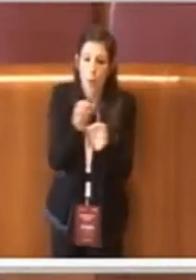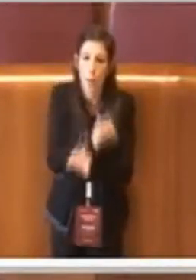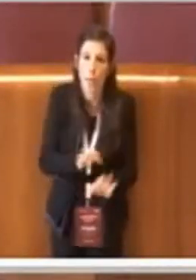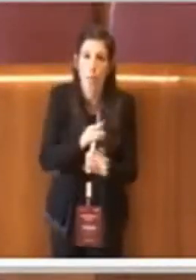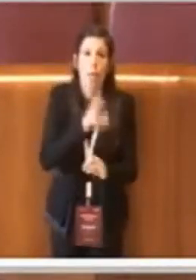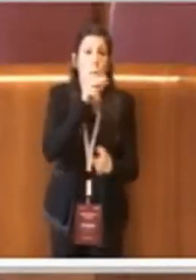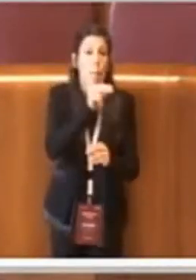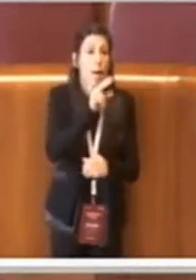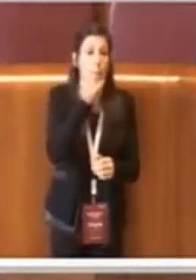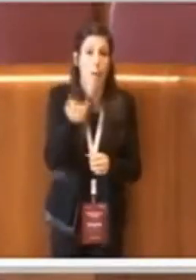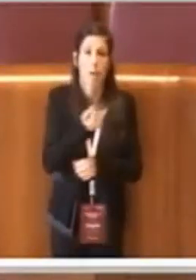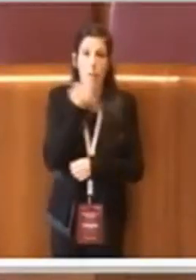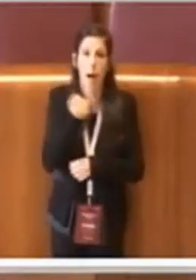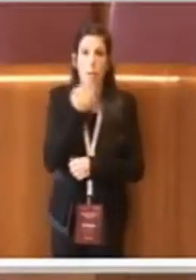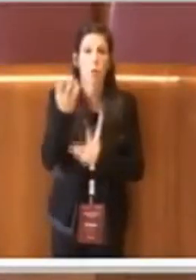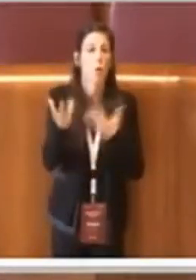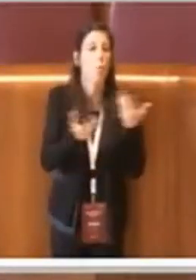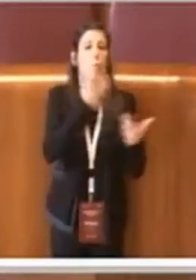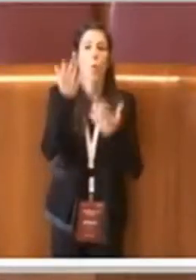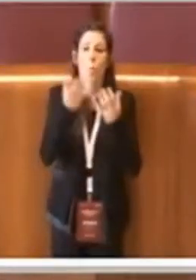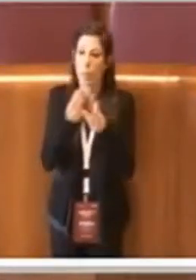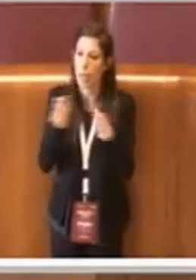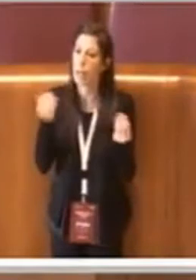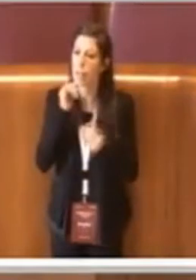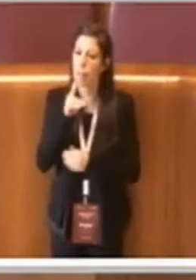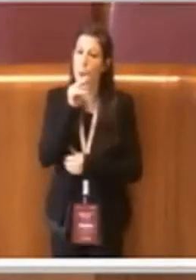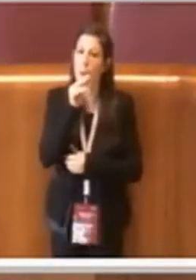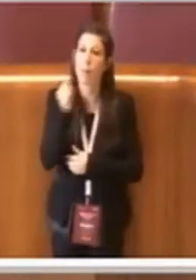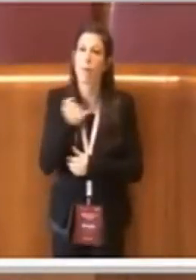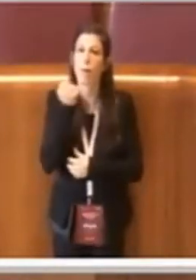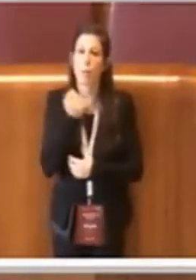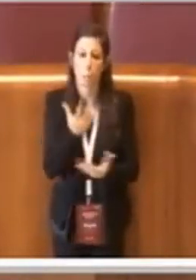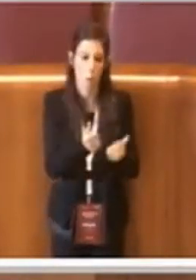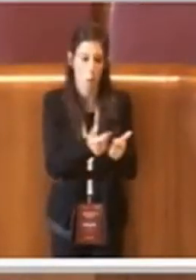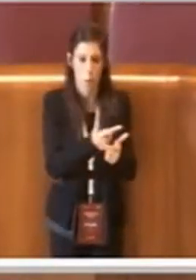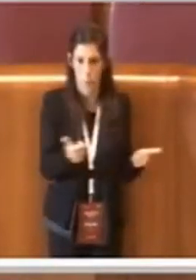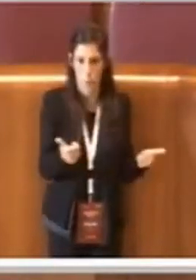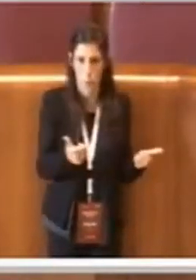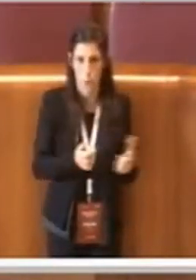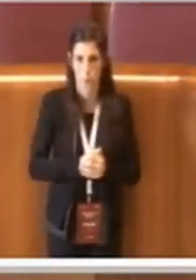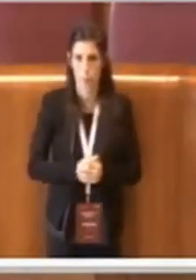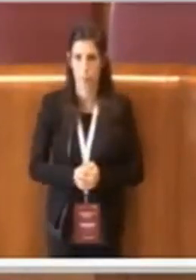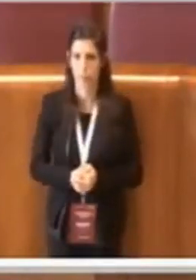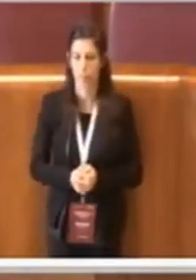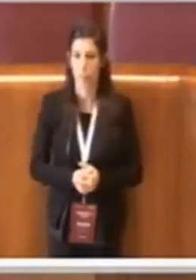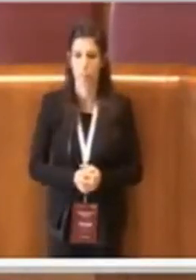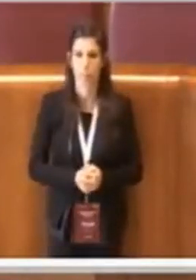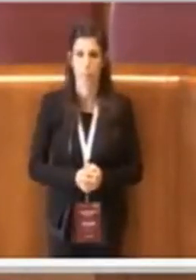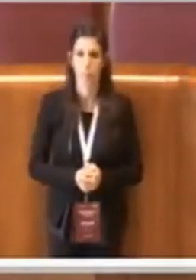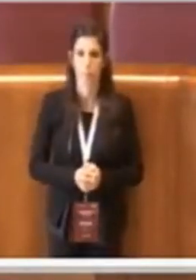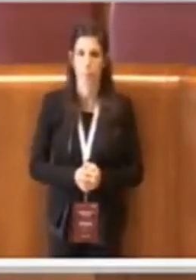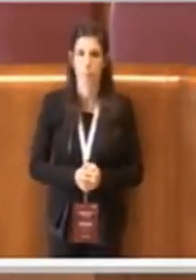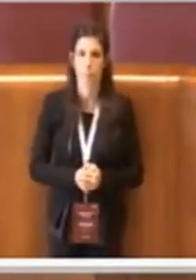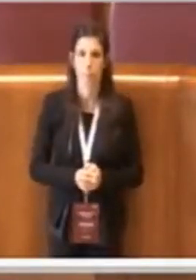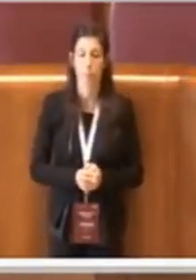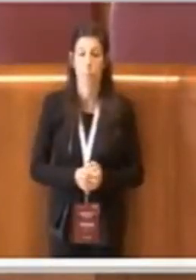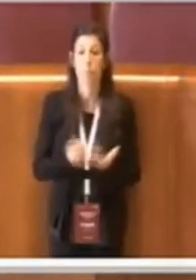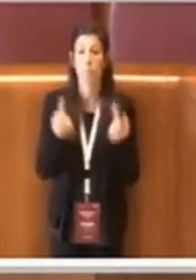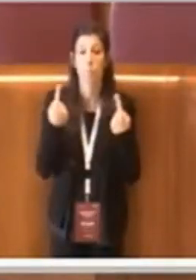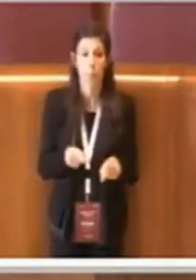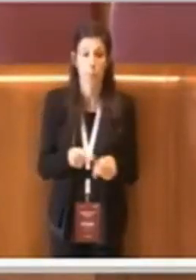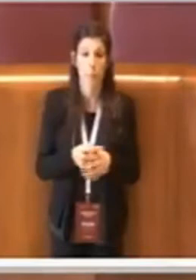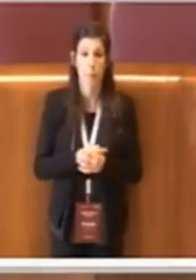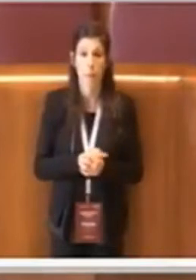tanto fumo, tanti sopralluoghi e nessun impegno concreto dal precedente governo. Questo